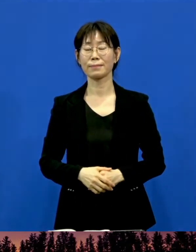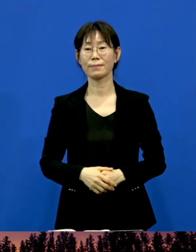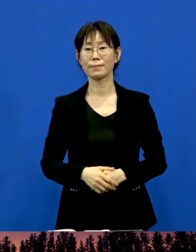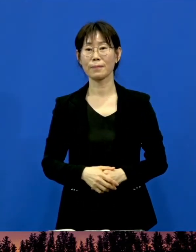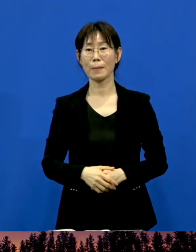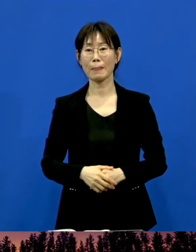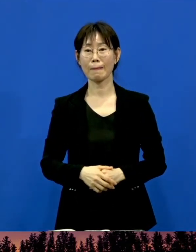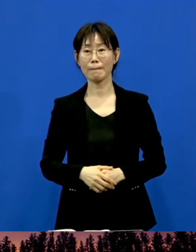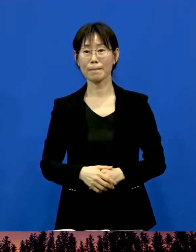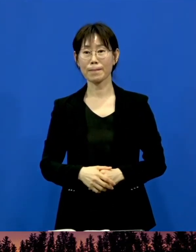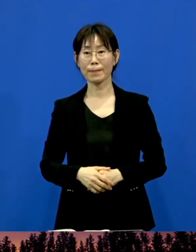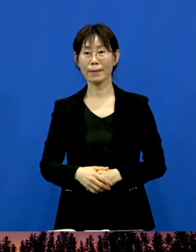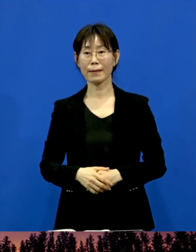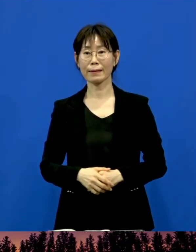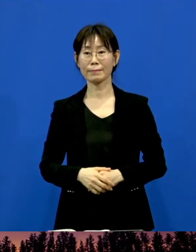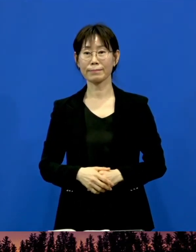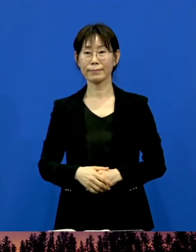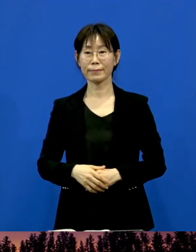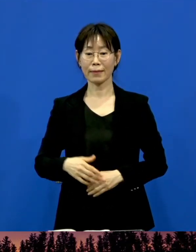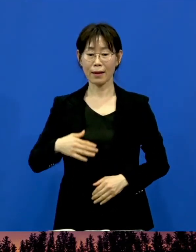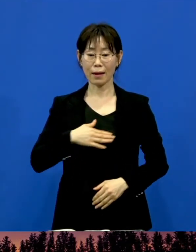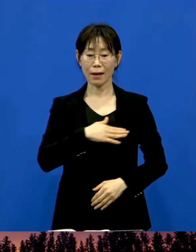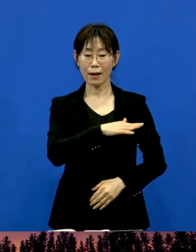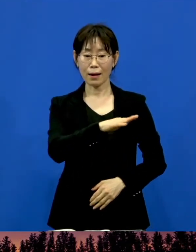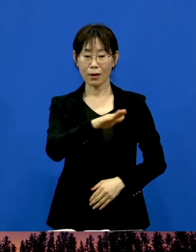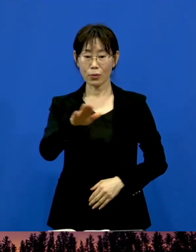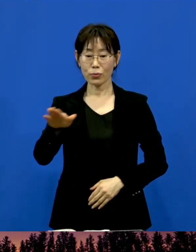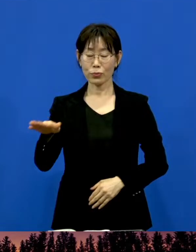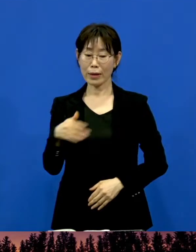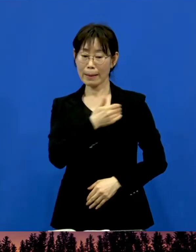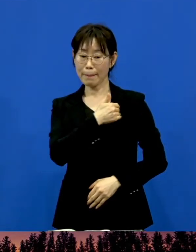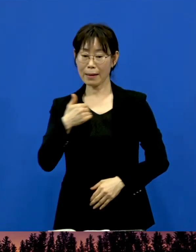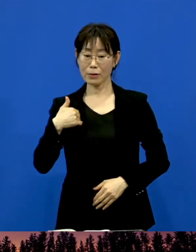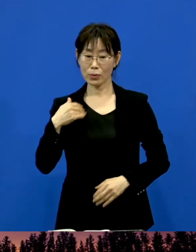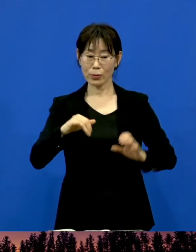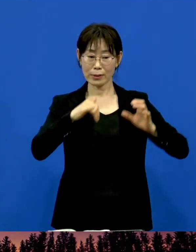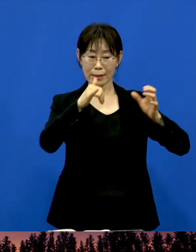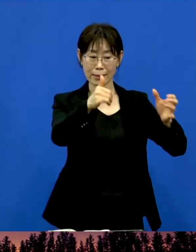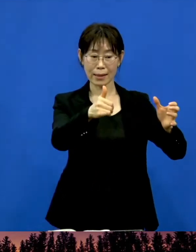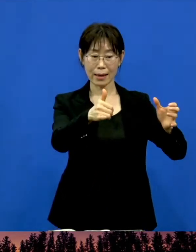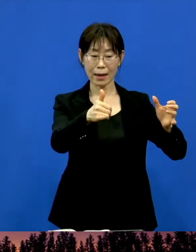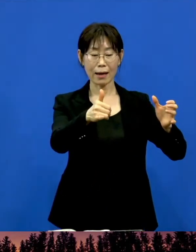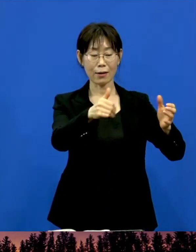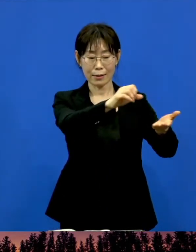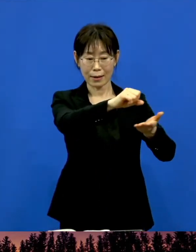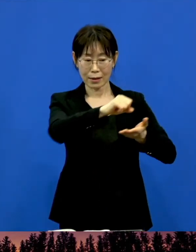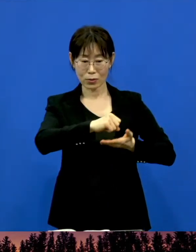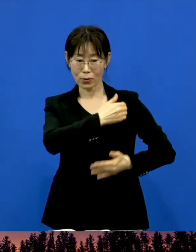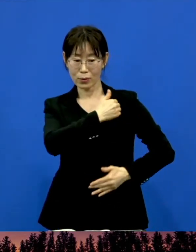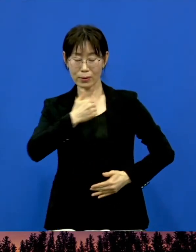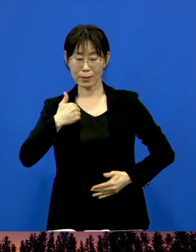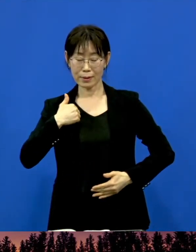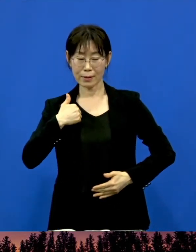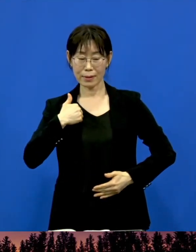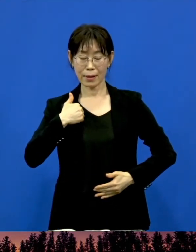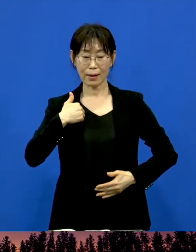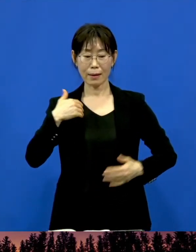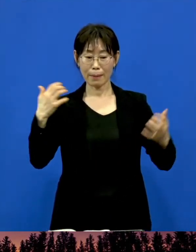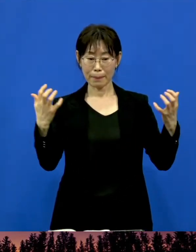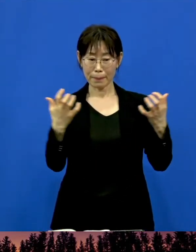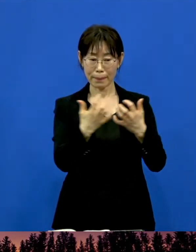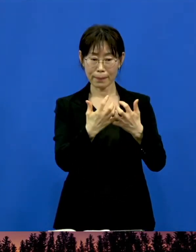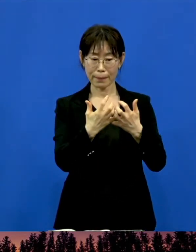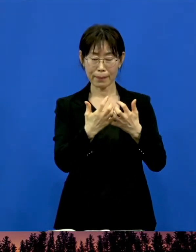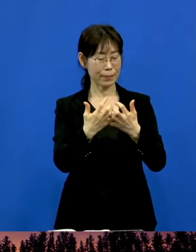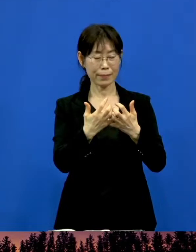욕구를 세상에 눈에 보이는 것들로 인하여 만족시키려 하면 결국 망가진다. 우리가 그 욕구의 끝에서 우리는 하나님을